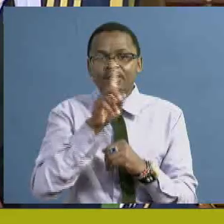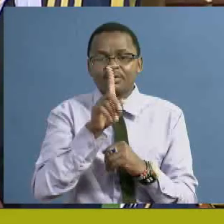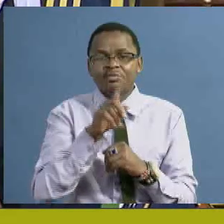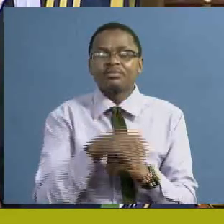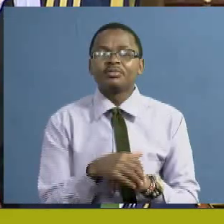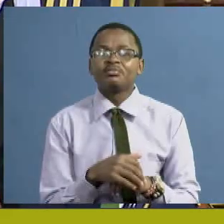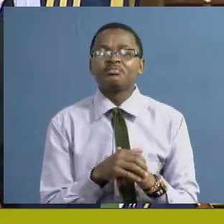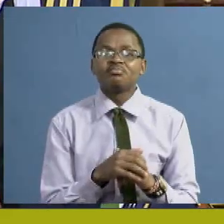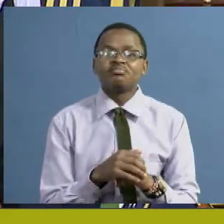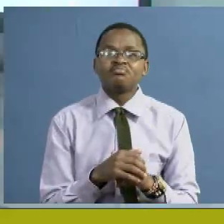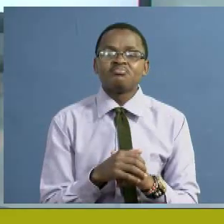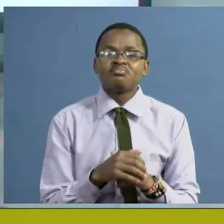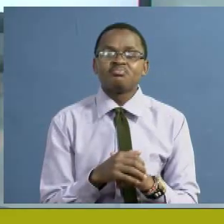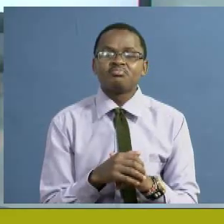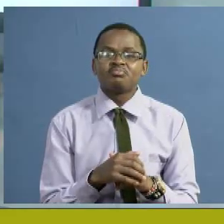Nairobi.